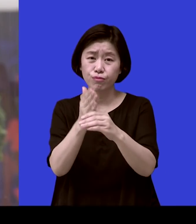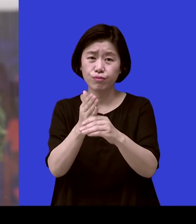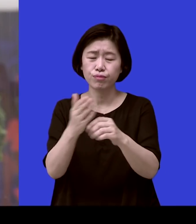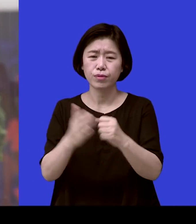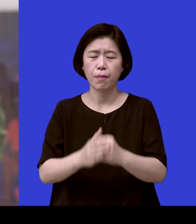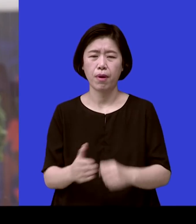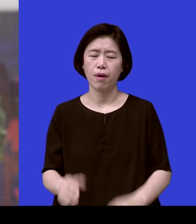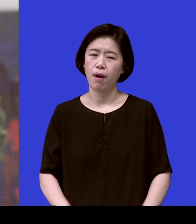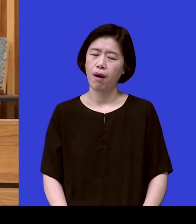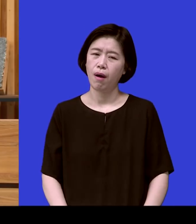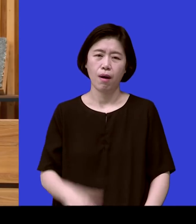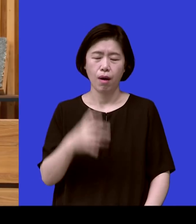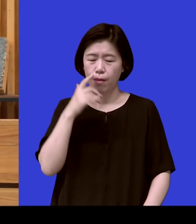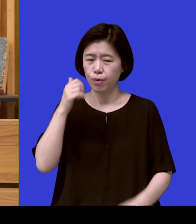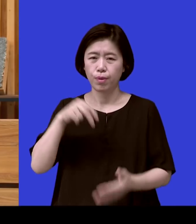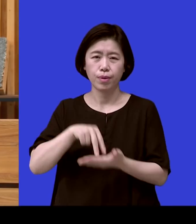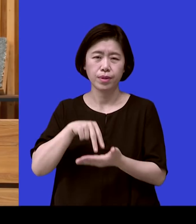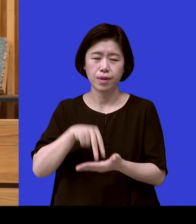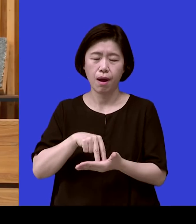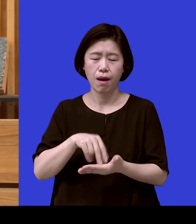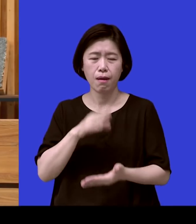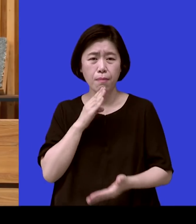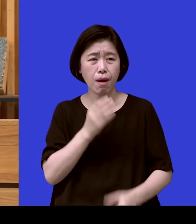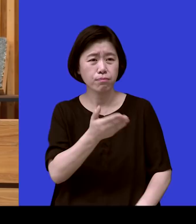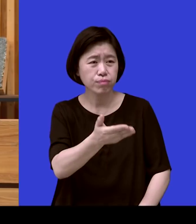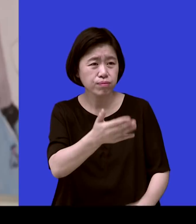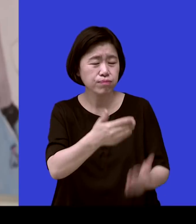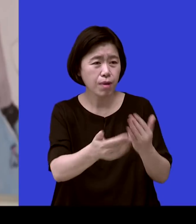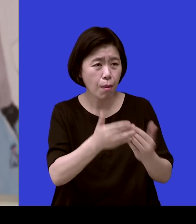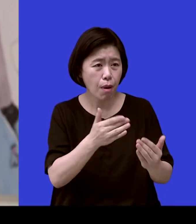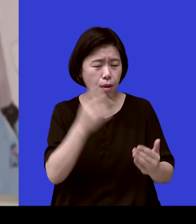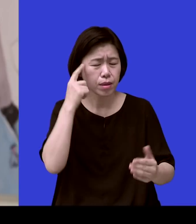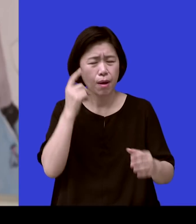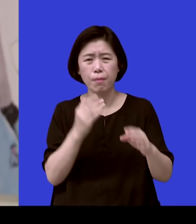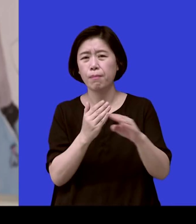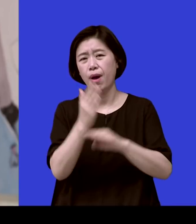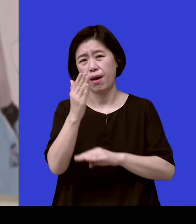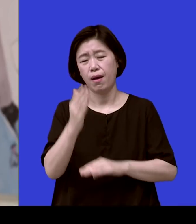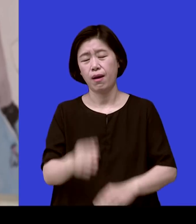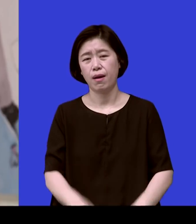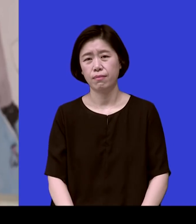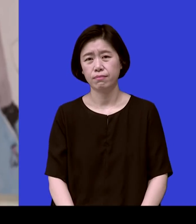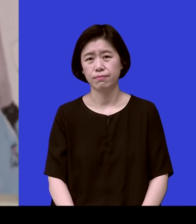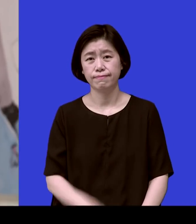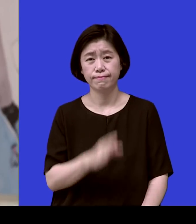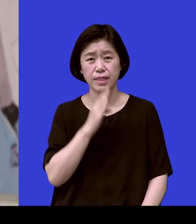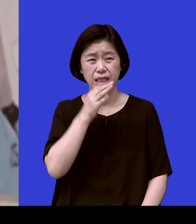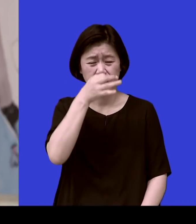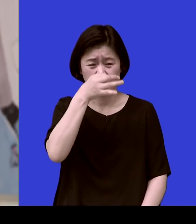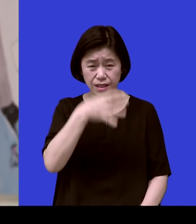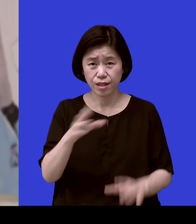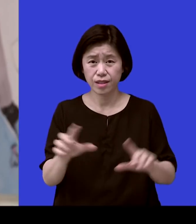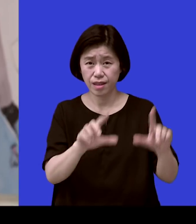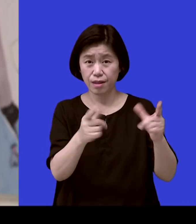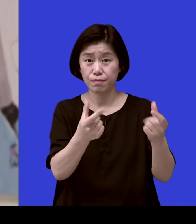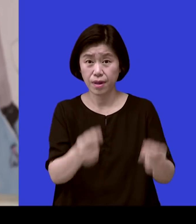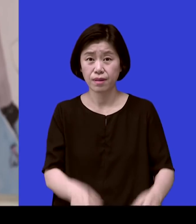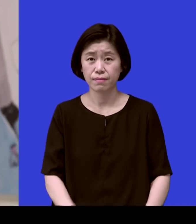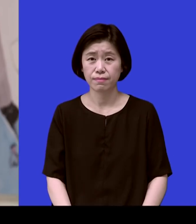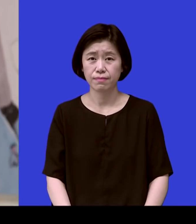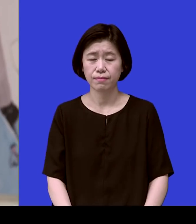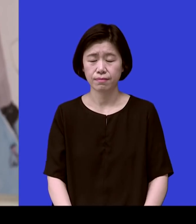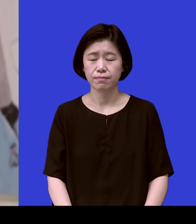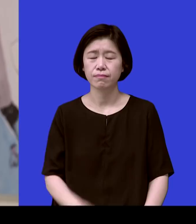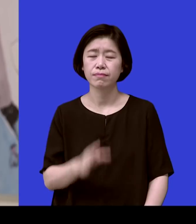네. 그런 상황이었을 텐데 하루하루가 얼마나 힘드셨을까요? 하나님, 그럼요. 제가 뭘 잘못했습니까?